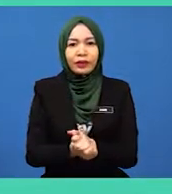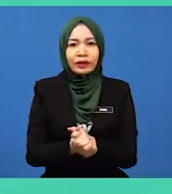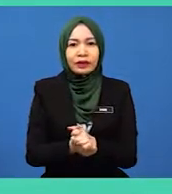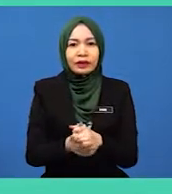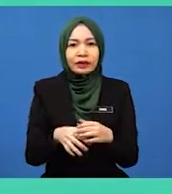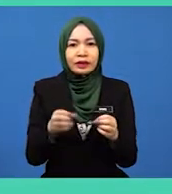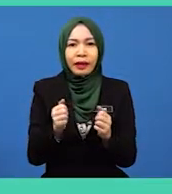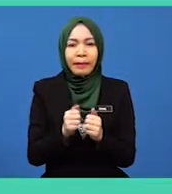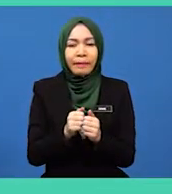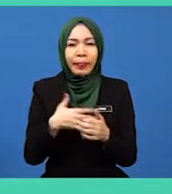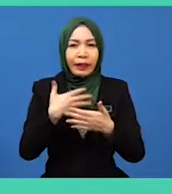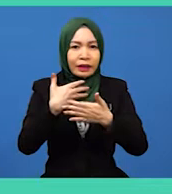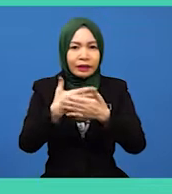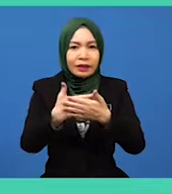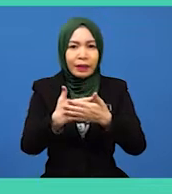penamat.